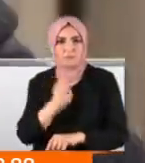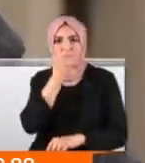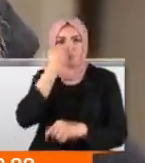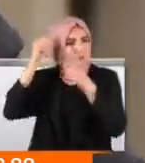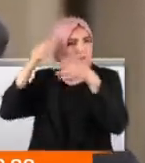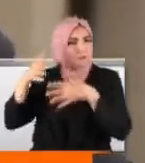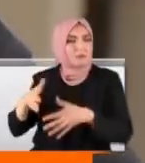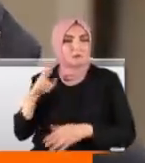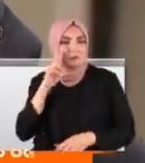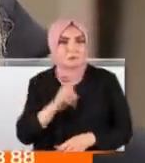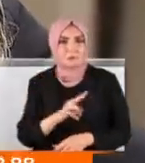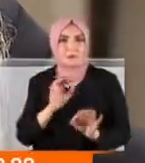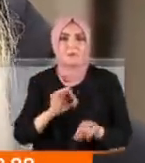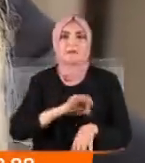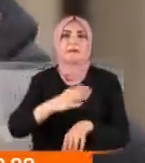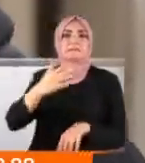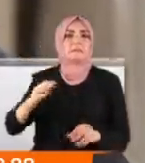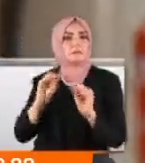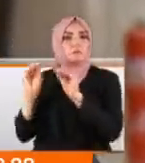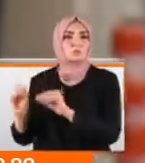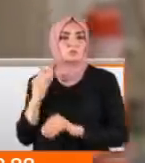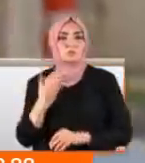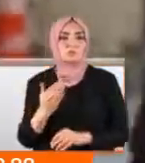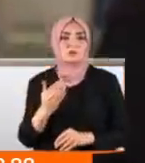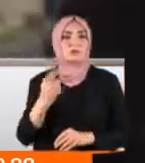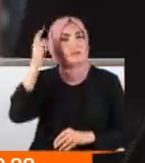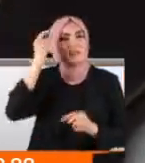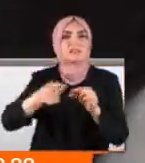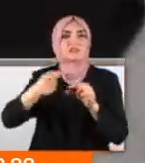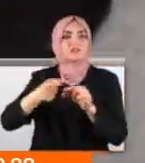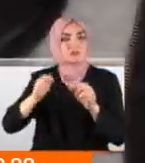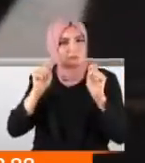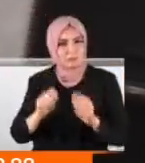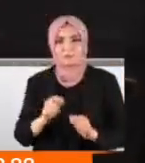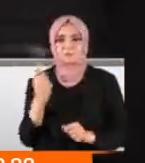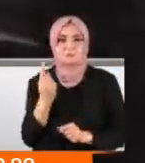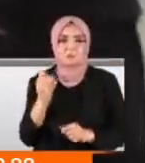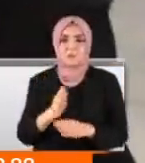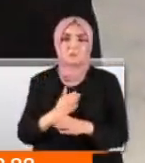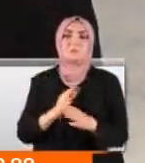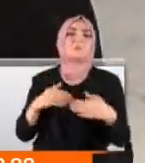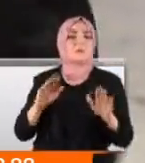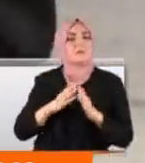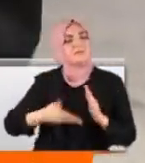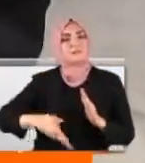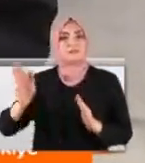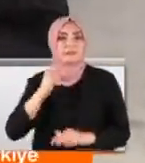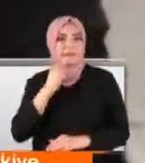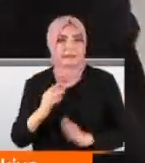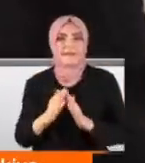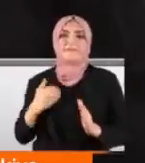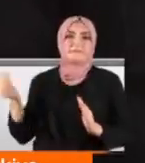götürdüler. Kafası dikilip eve bir şey yok deyip eve getirdiler, gönderdiler bizi. Eve geldik. Eve geldikten sonra benim oğlum